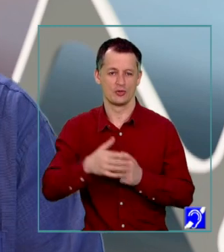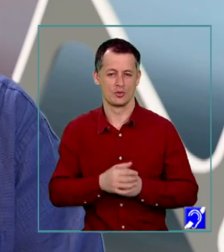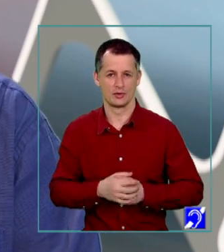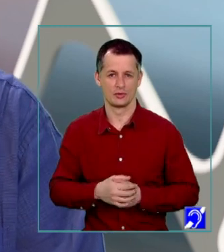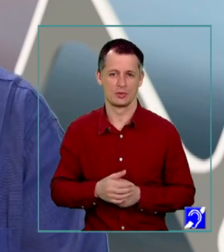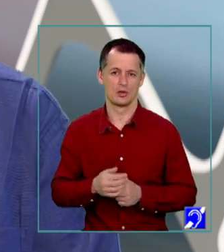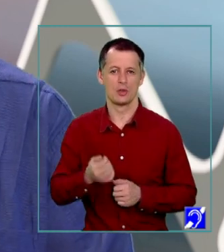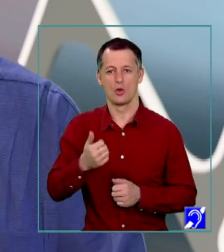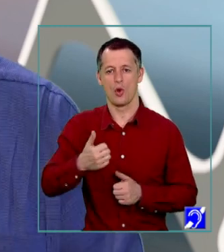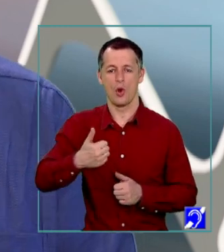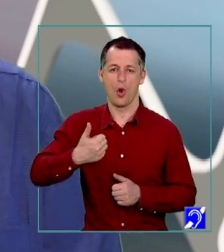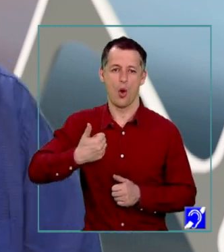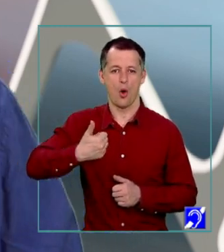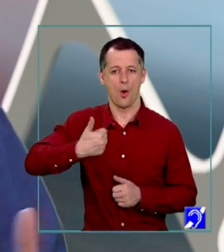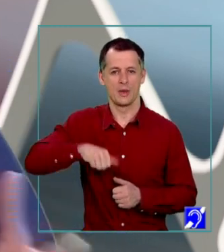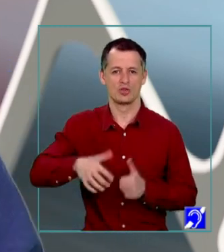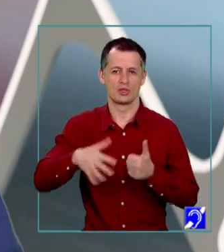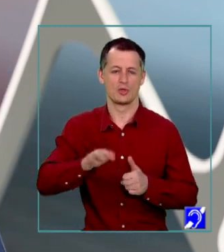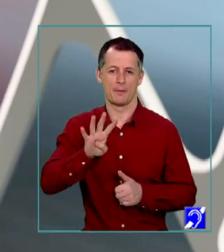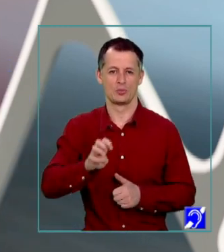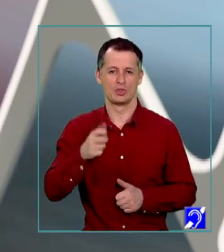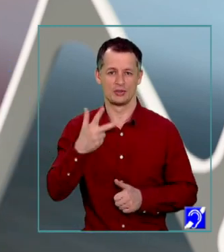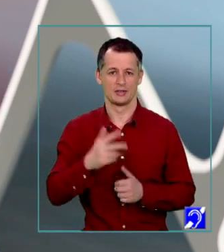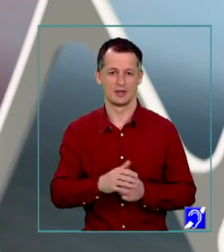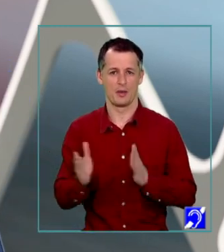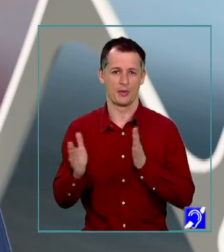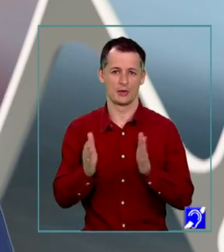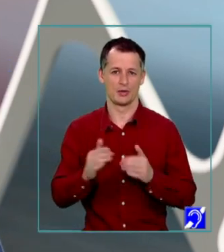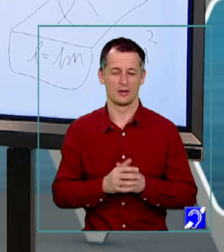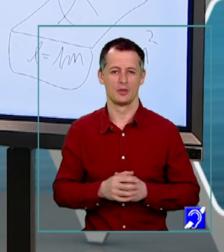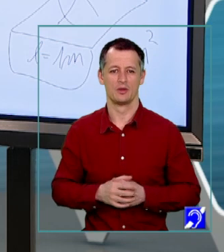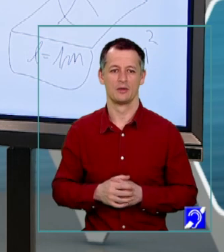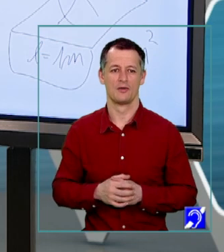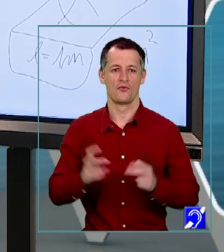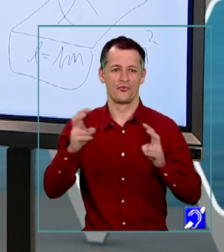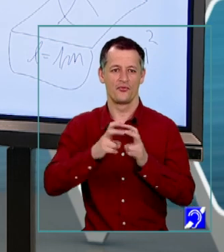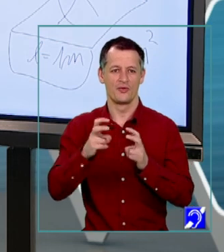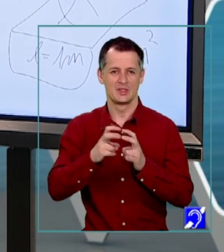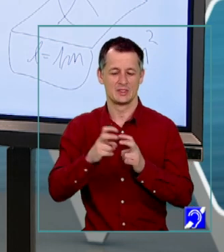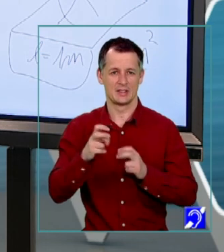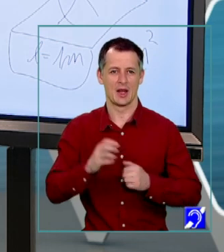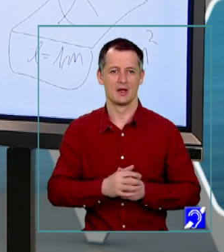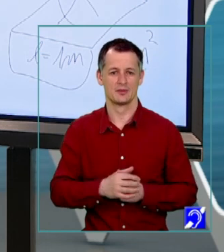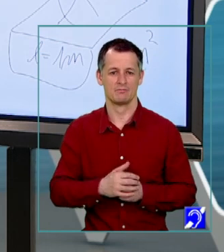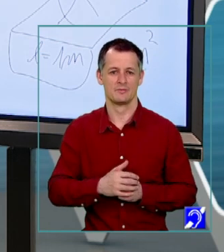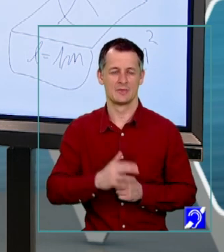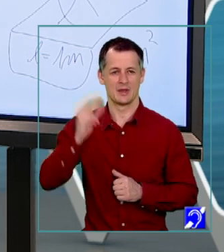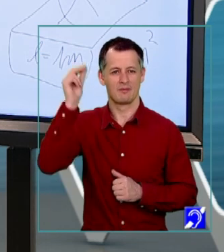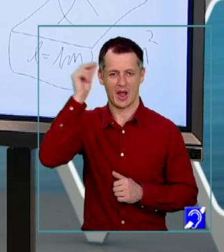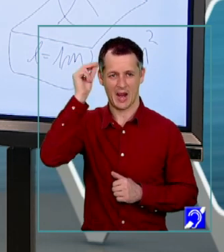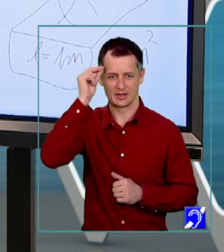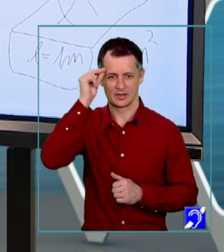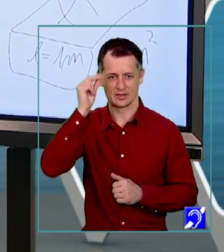perioada 1643, perioadă în care, de fapt, fizica clasică s-a născut și